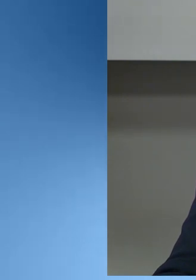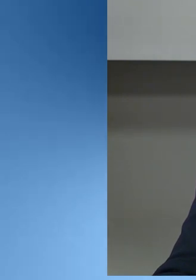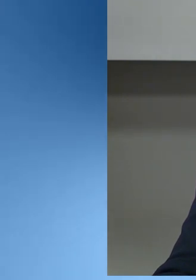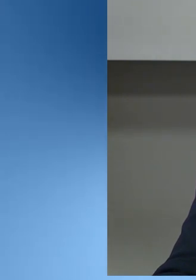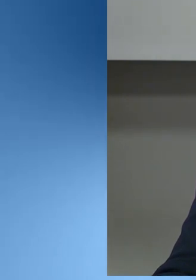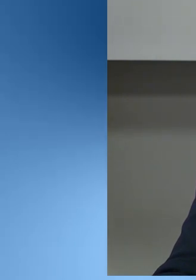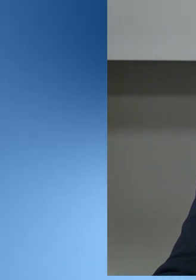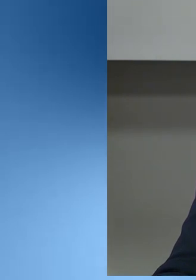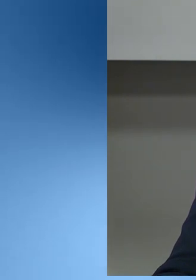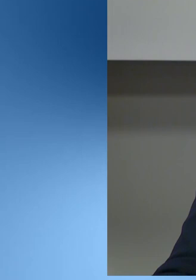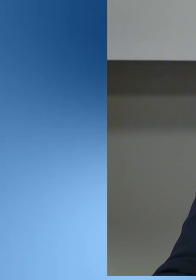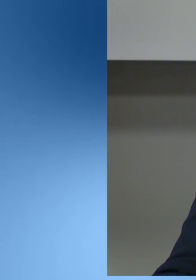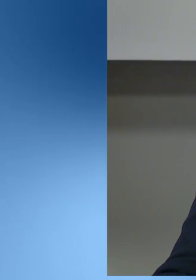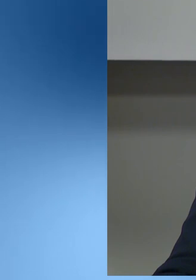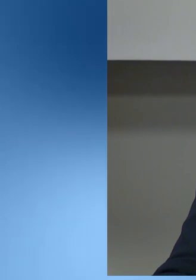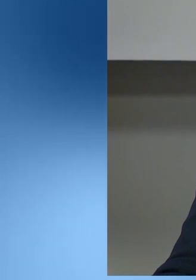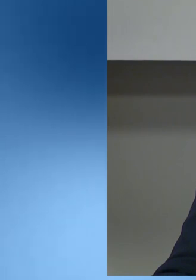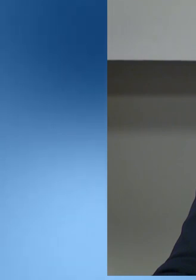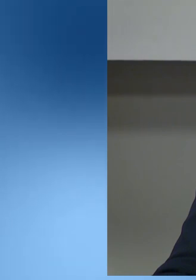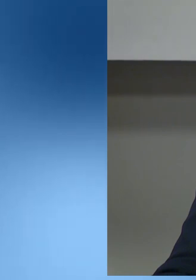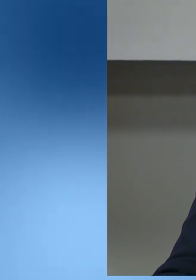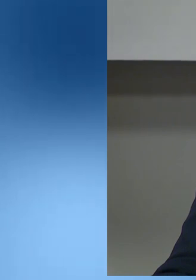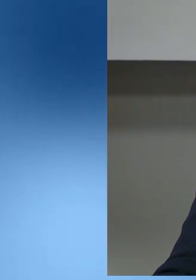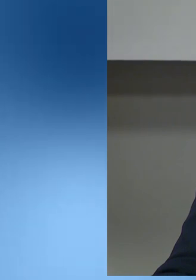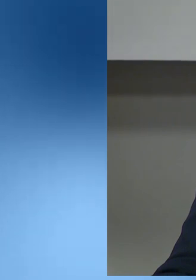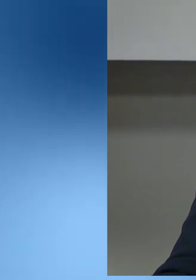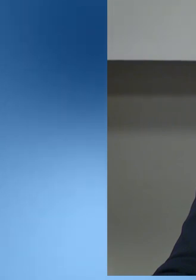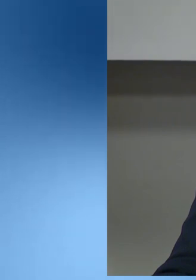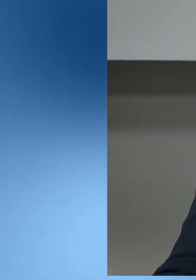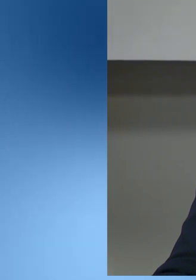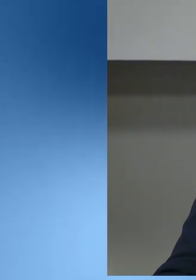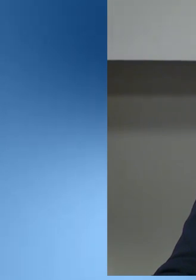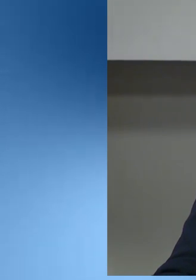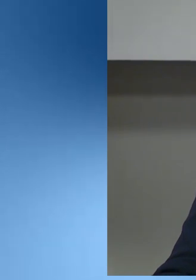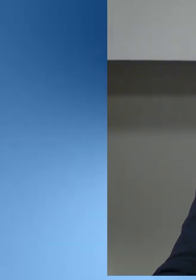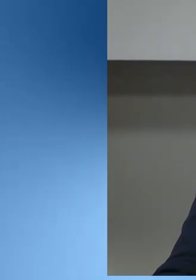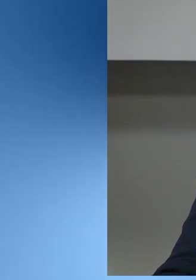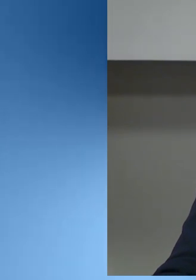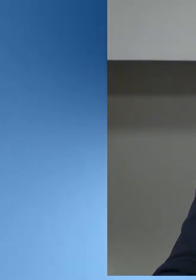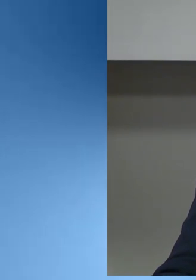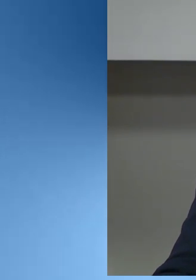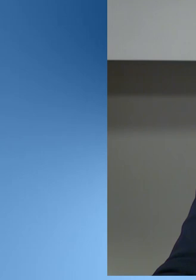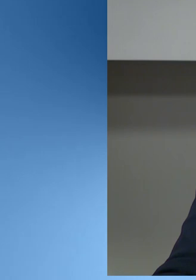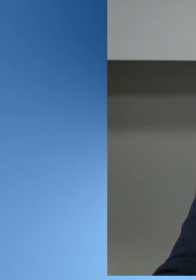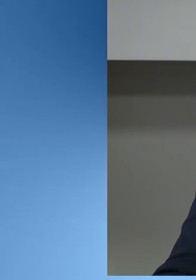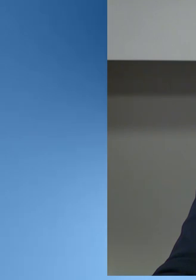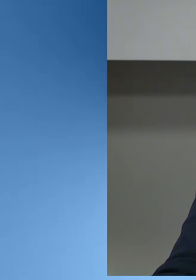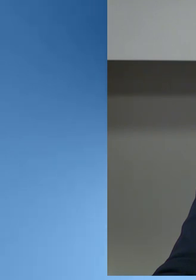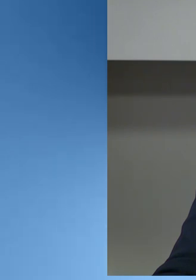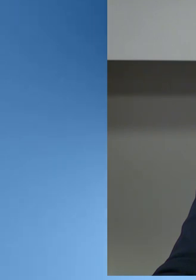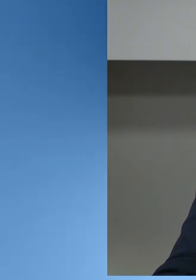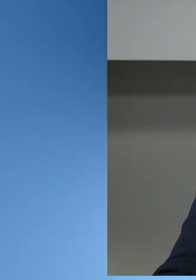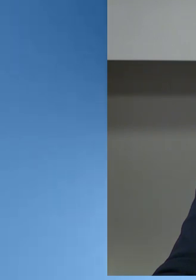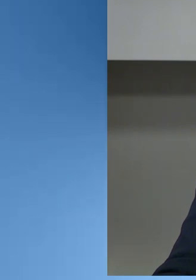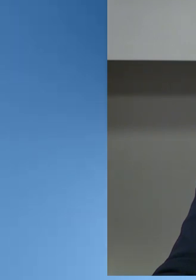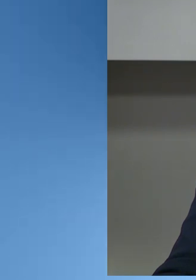bibliothèque minicipale de Grenoble toujours convention avec la cité scolaire internationale europool même vote même vote délibération